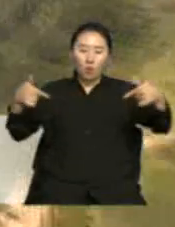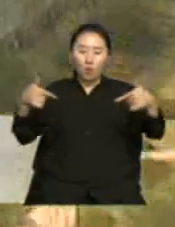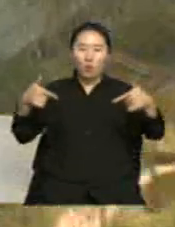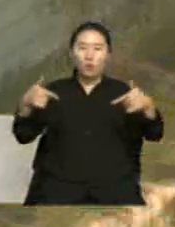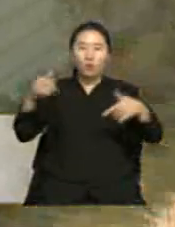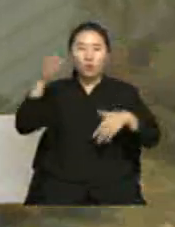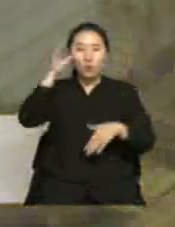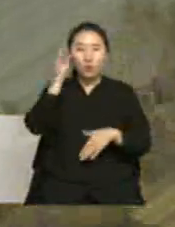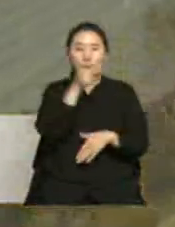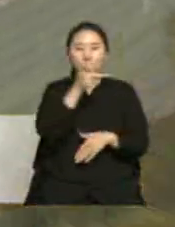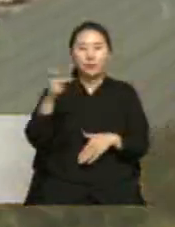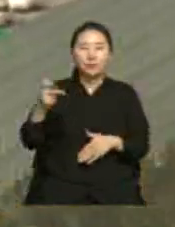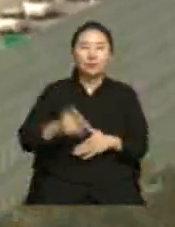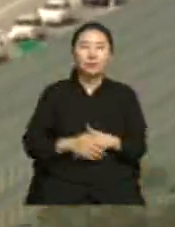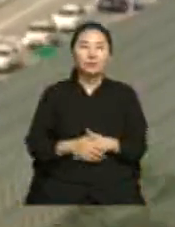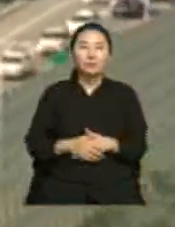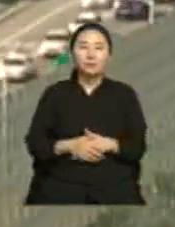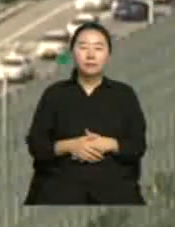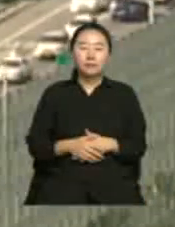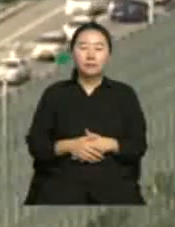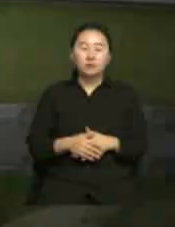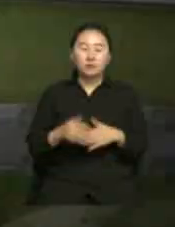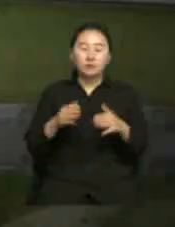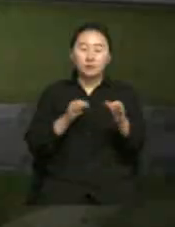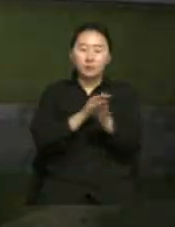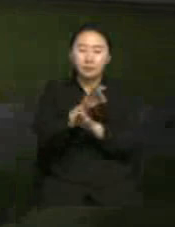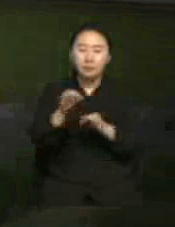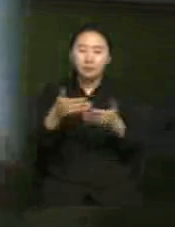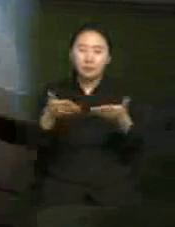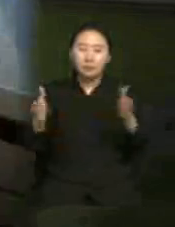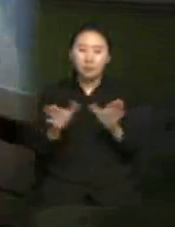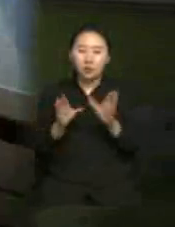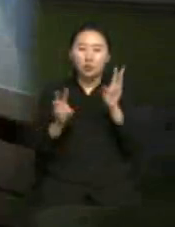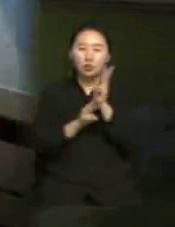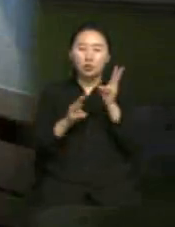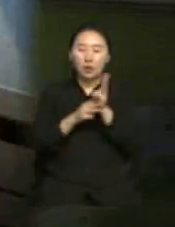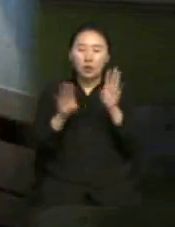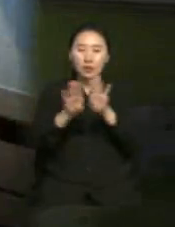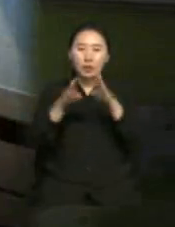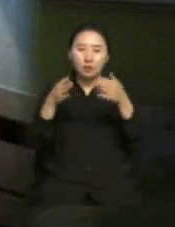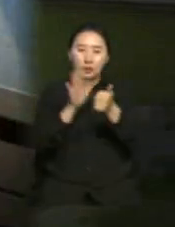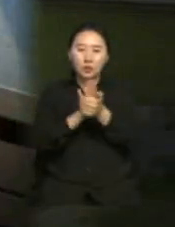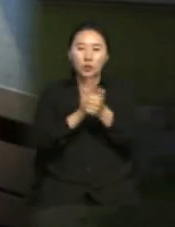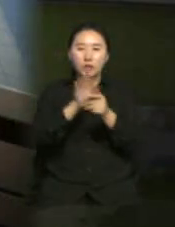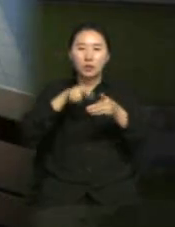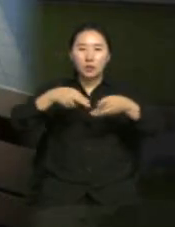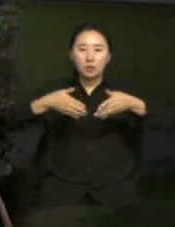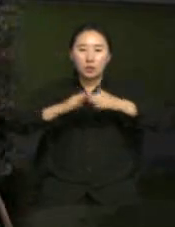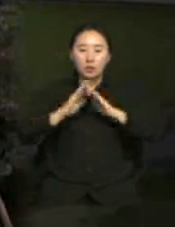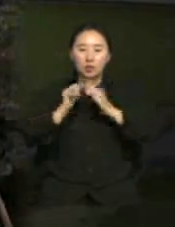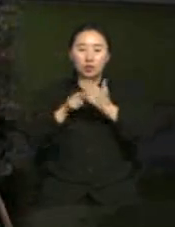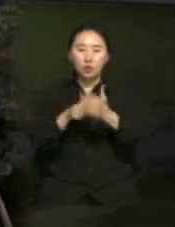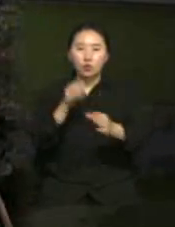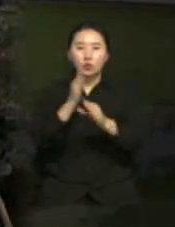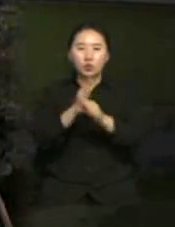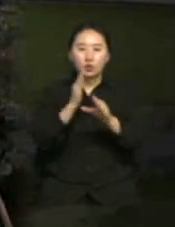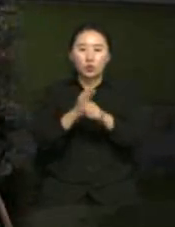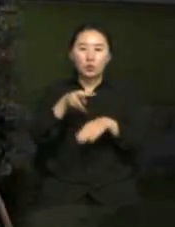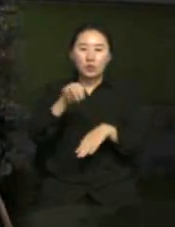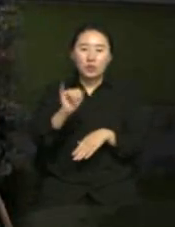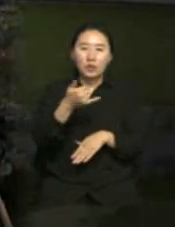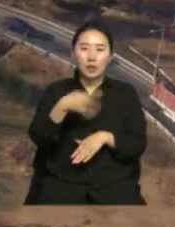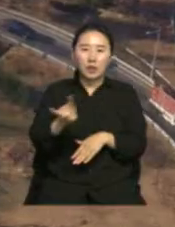활성화에 거는 기대가 큽니다. 특히 첨단산업단지 조성과 중랑 창업지원센터 건립 등 구가 추진하고 있는 신내 IC